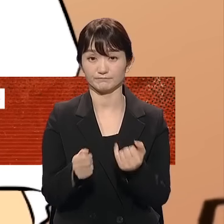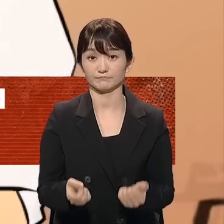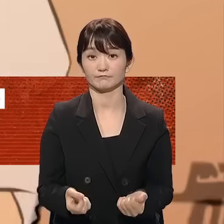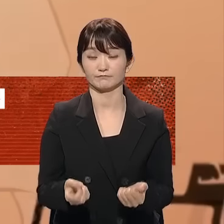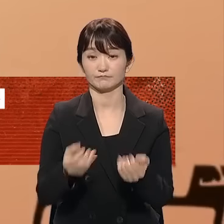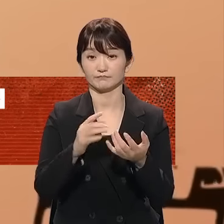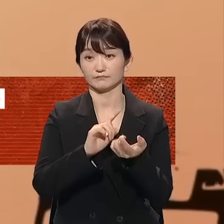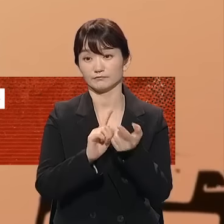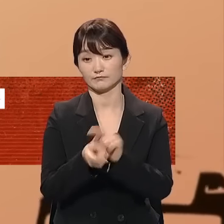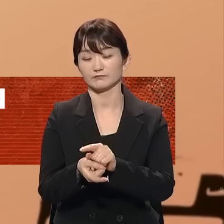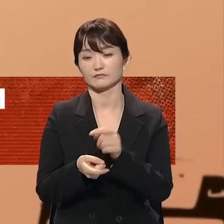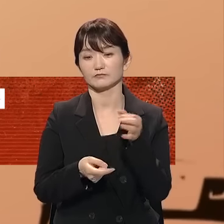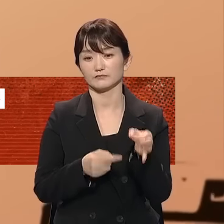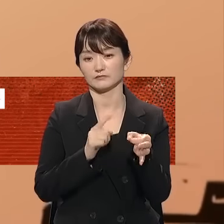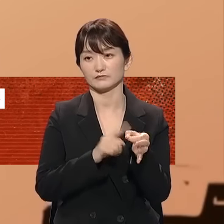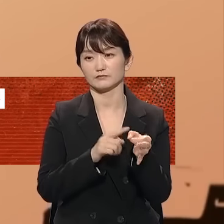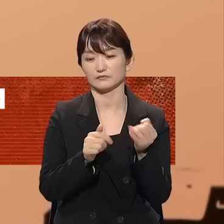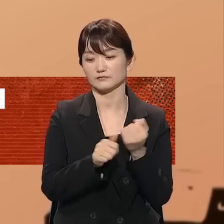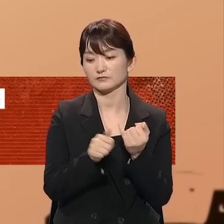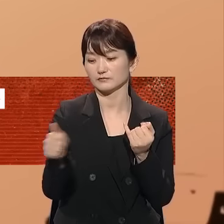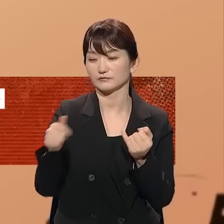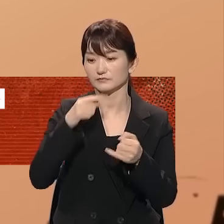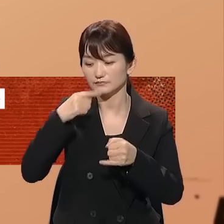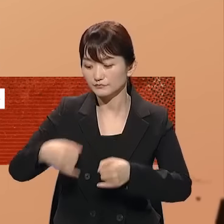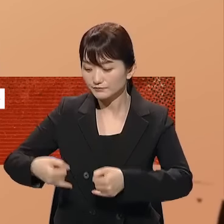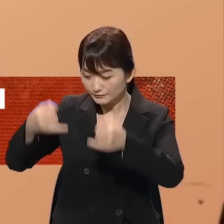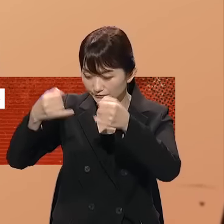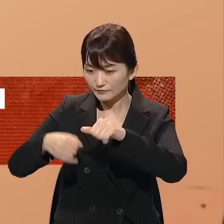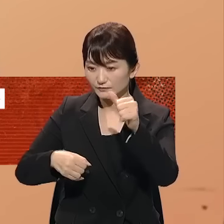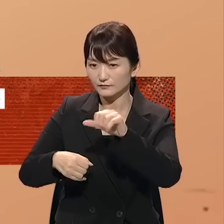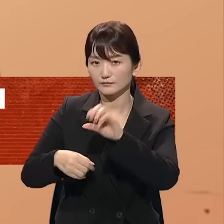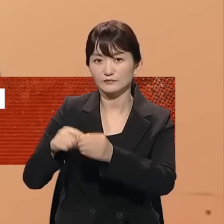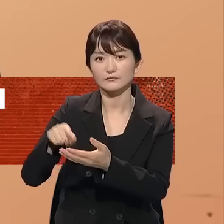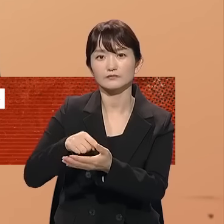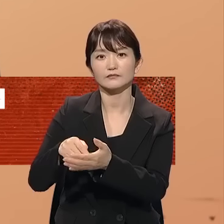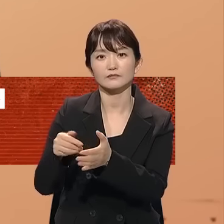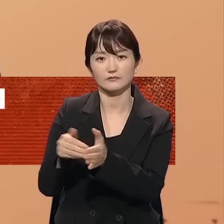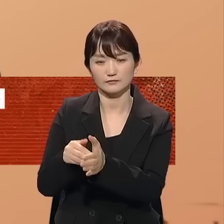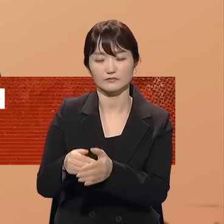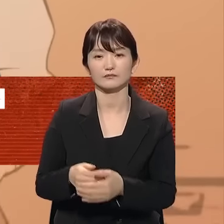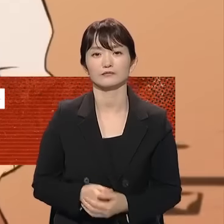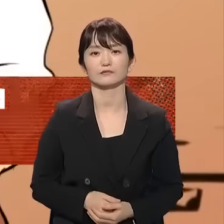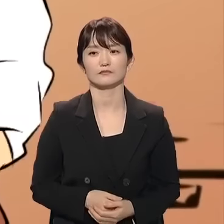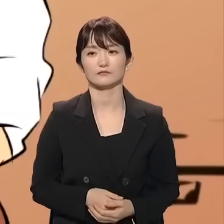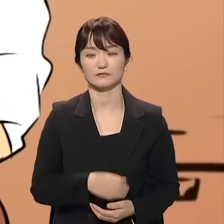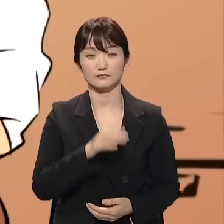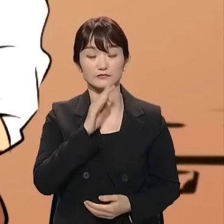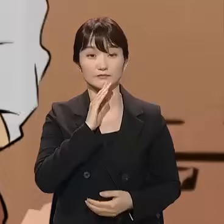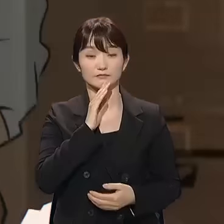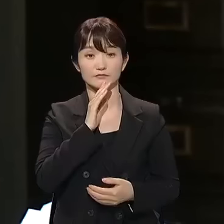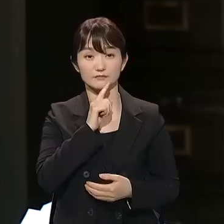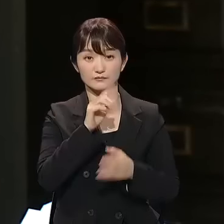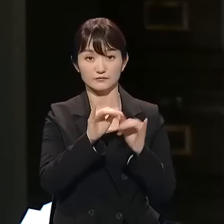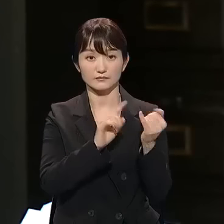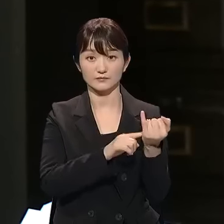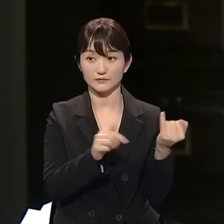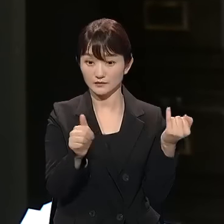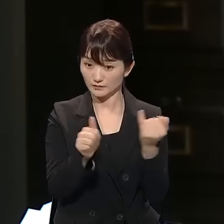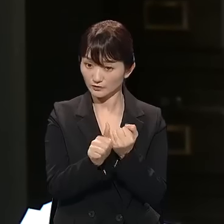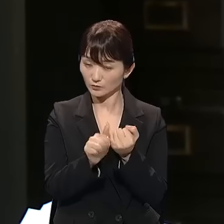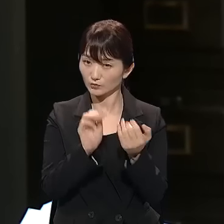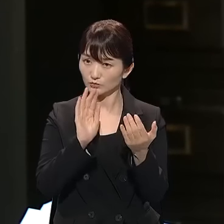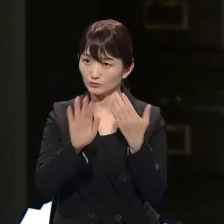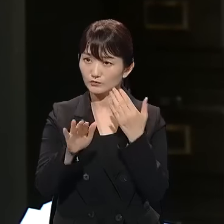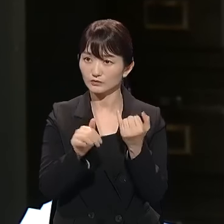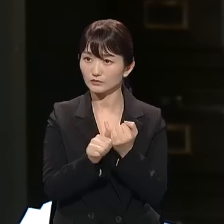치르는 대신 그 비용으로 남편에게 남은 빛 5천만 원을 갚아 줬답니다 자 실제 제보자는이 결혼을 하고서